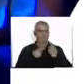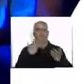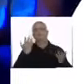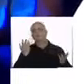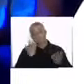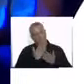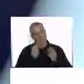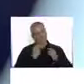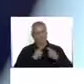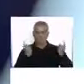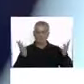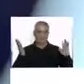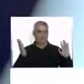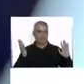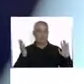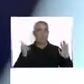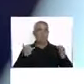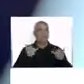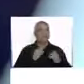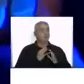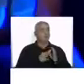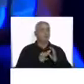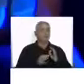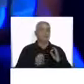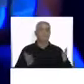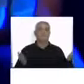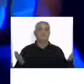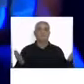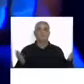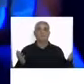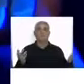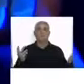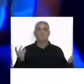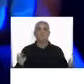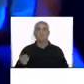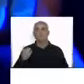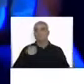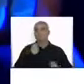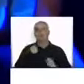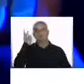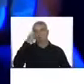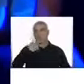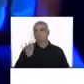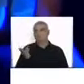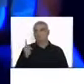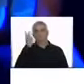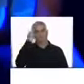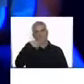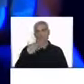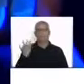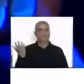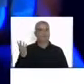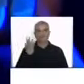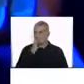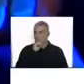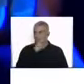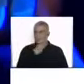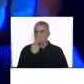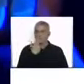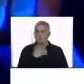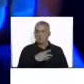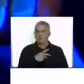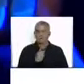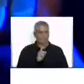אירוע אחר, עכשיו זה משהו אחר. עכשיו ספציפית? כן. אני, קשה לי להבין את זה, אי אפשר להבין דבר כזה. דיברת איתו בימים